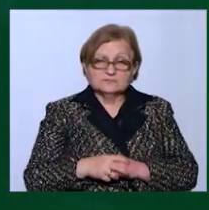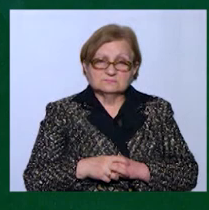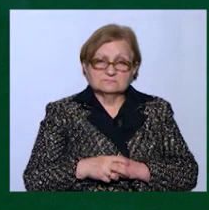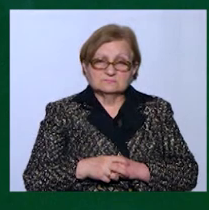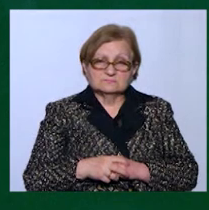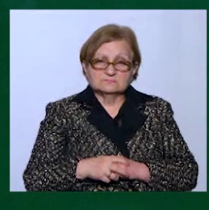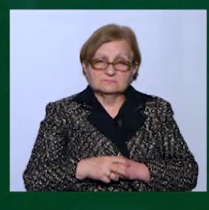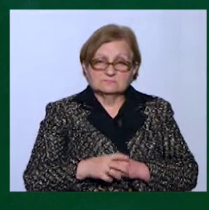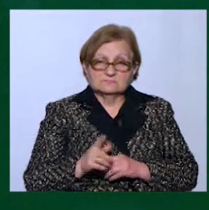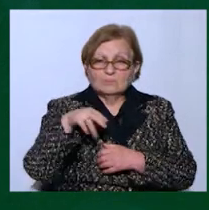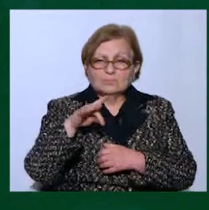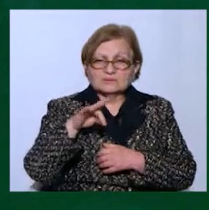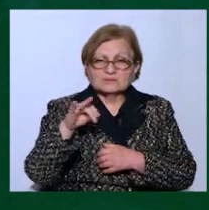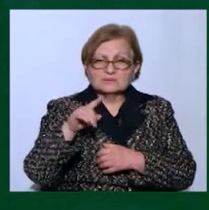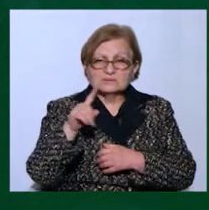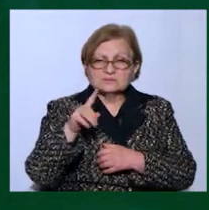პრიზმის სახე.